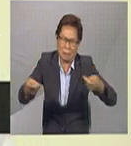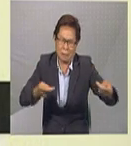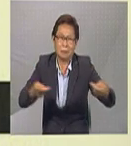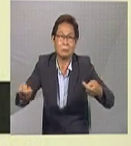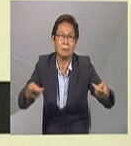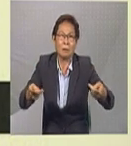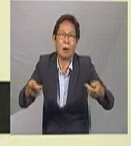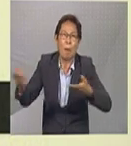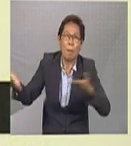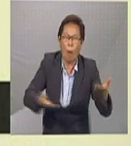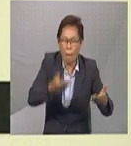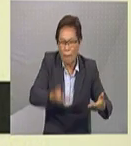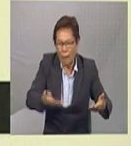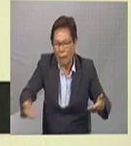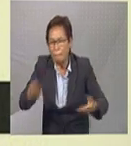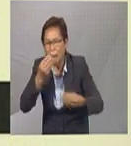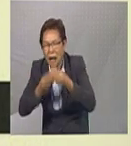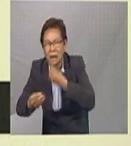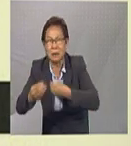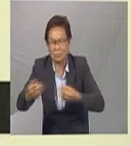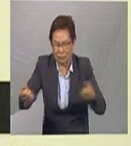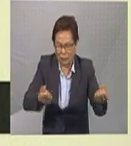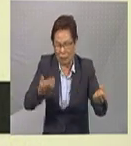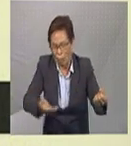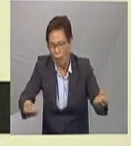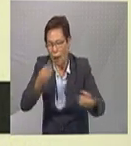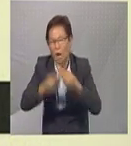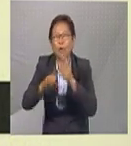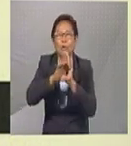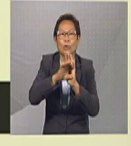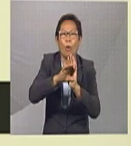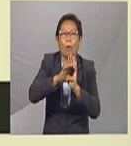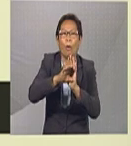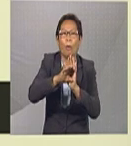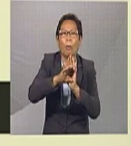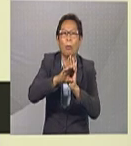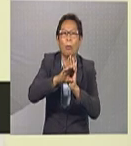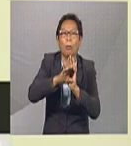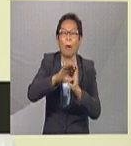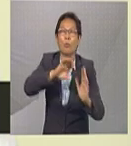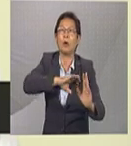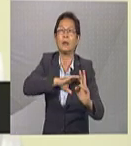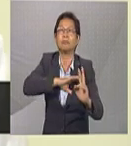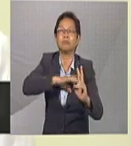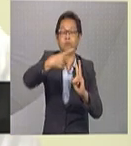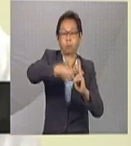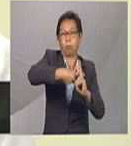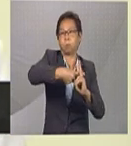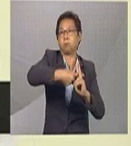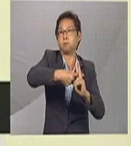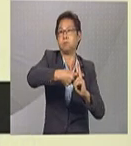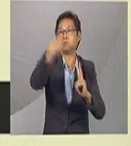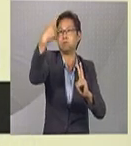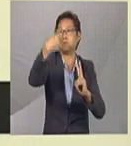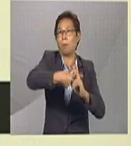kenderaan-kenderaan yang membawa bahan makanan yang kononnya disekat oleh pihak polis. Jadi pihak